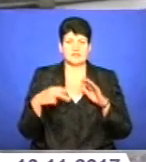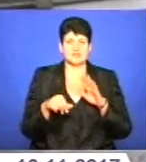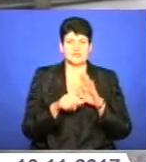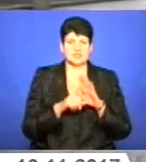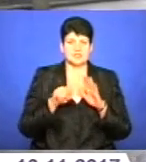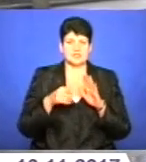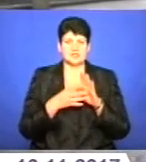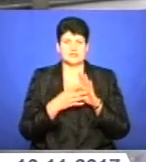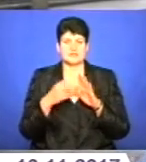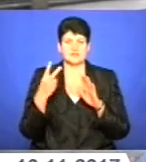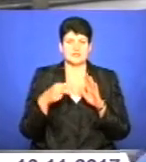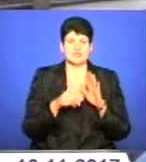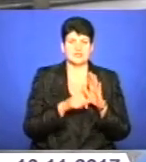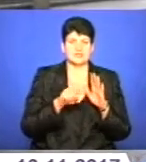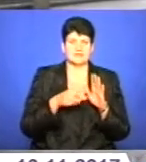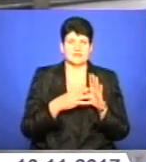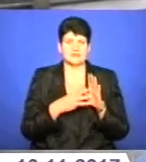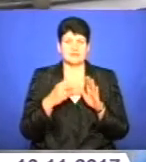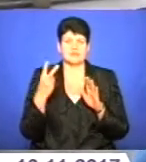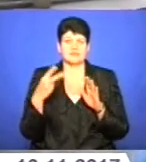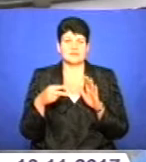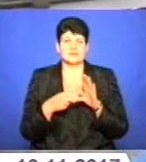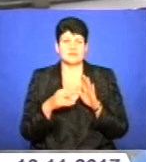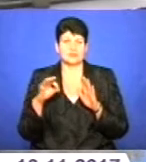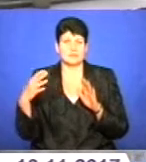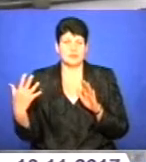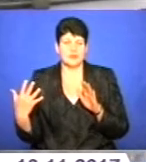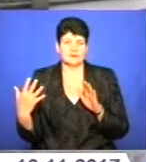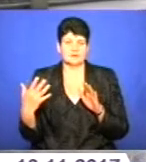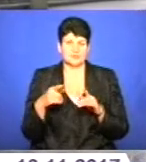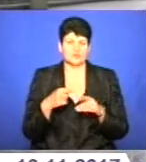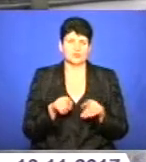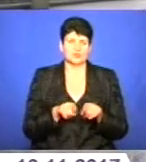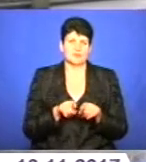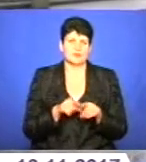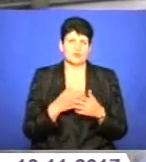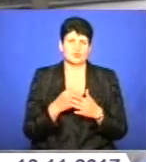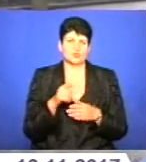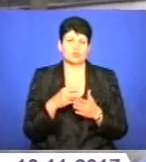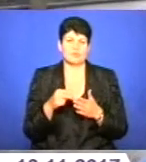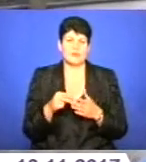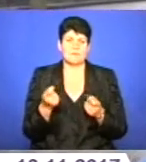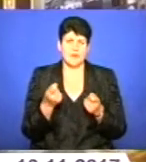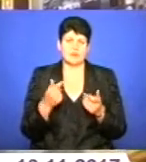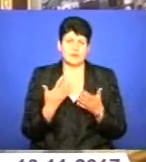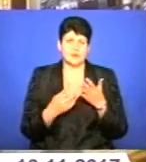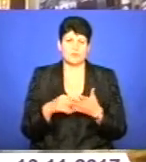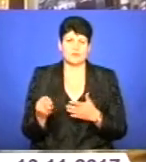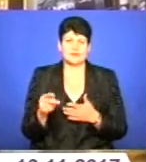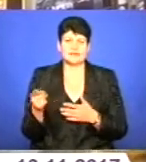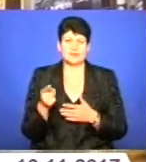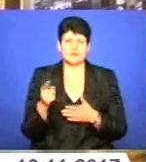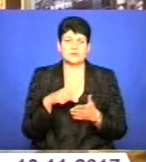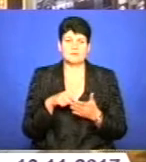26,9, 26,8, 6, 27,05, і тому, напевно, купляють. Хай мало, але купляють. Тернопіль –